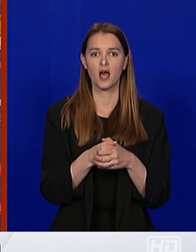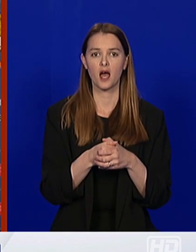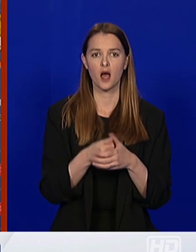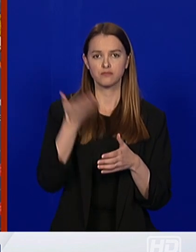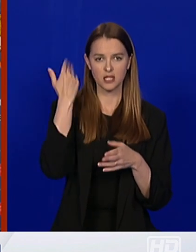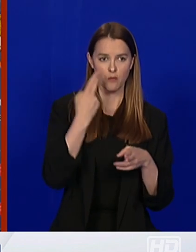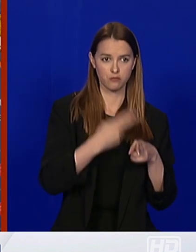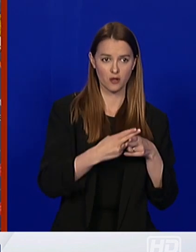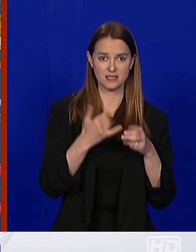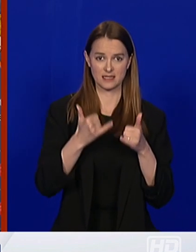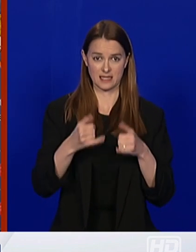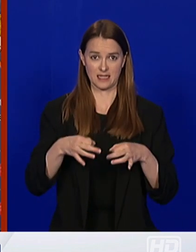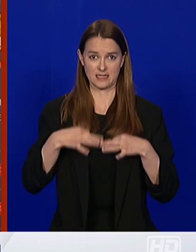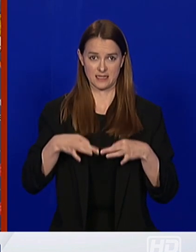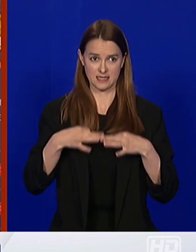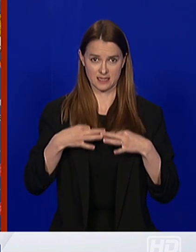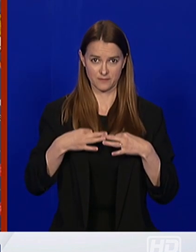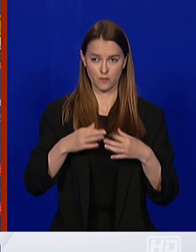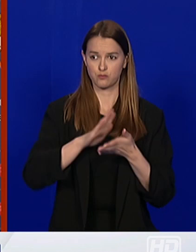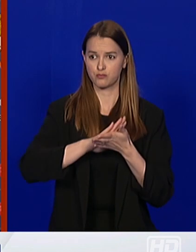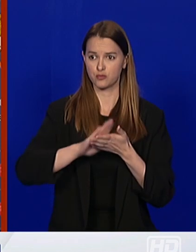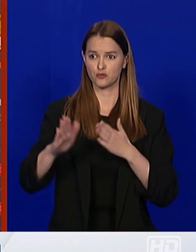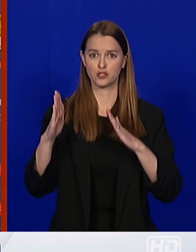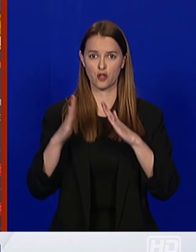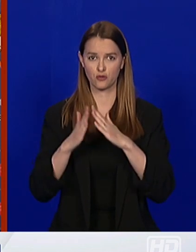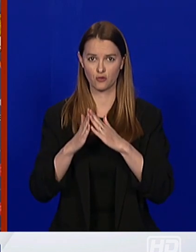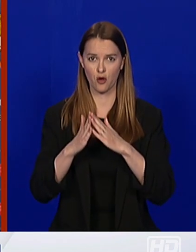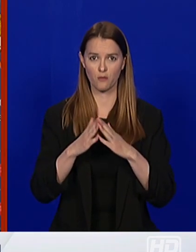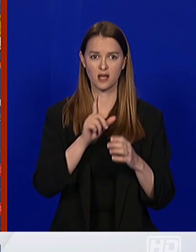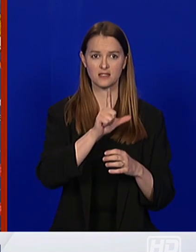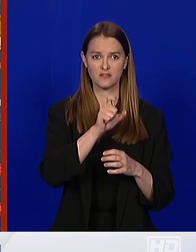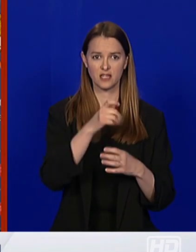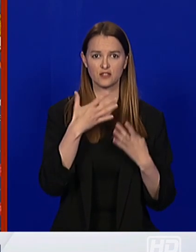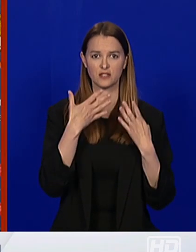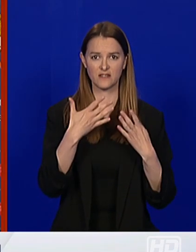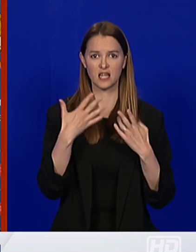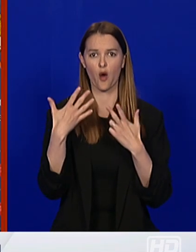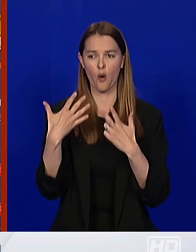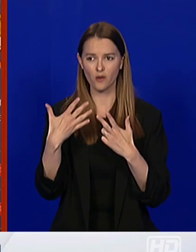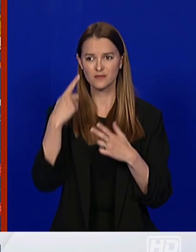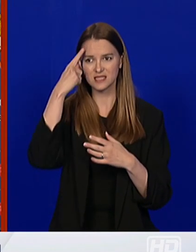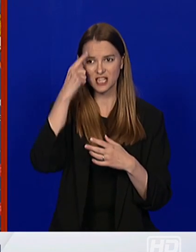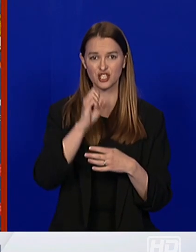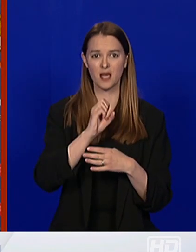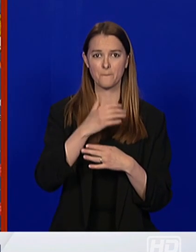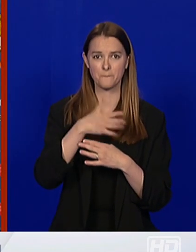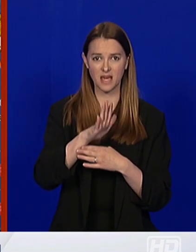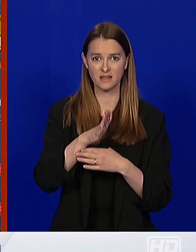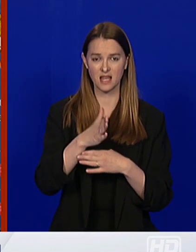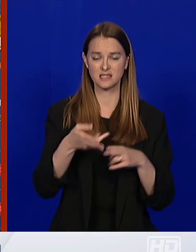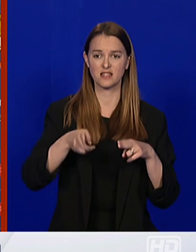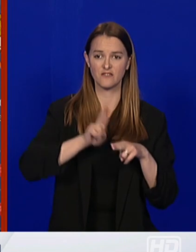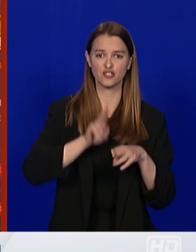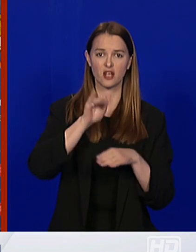imamo, odnosno otpuštenih iz zdravstvenih ustanova 298, što je 15 više u odnosu na jučer,